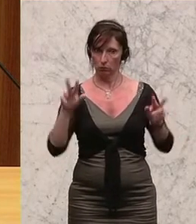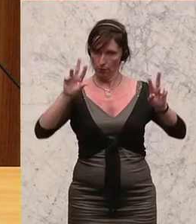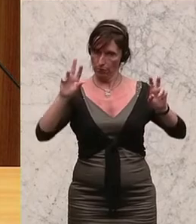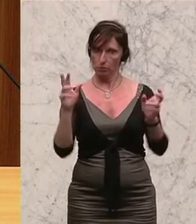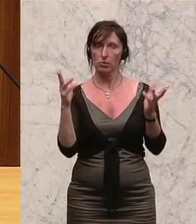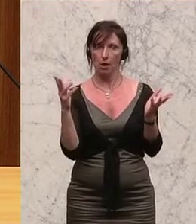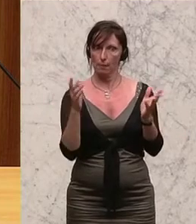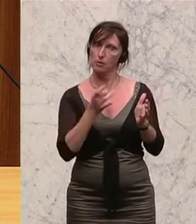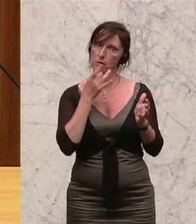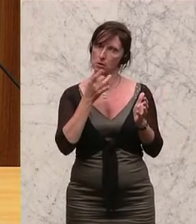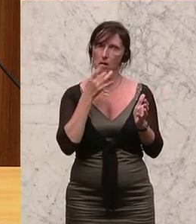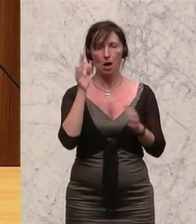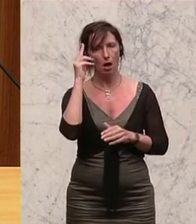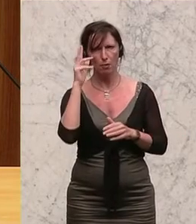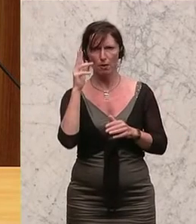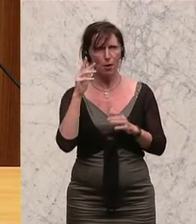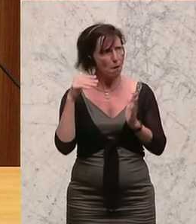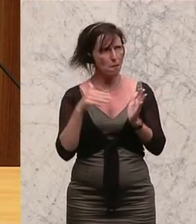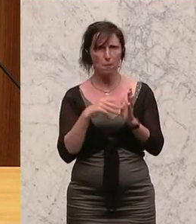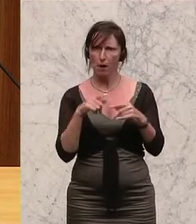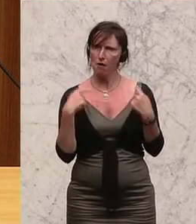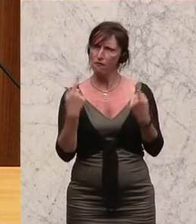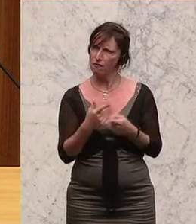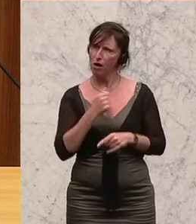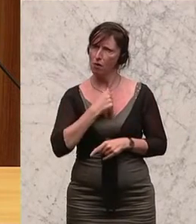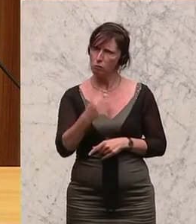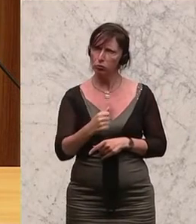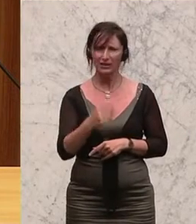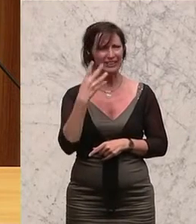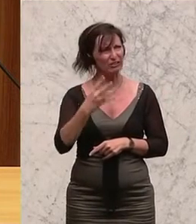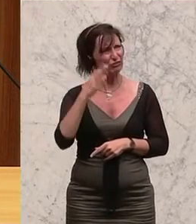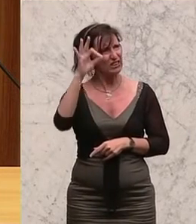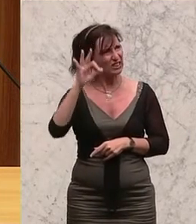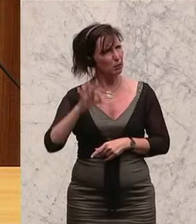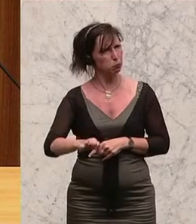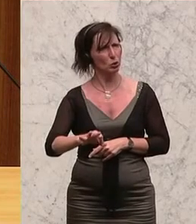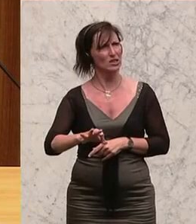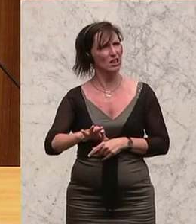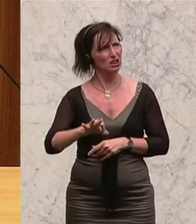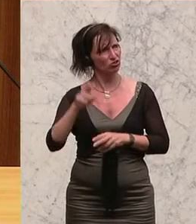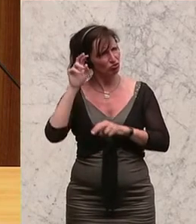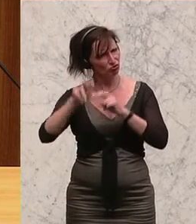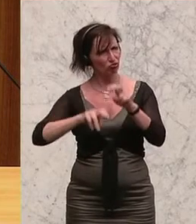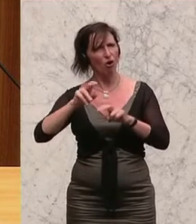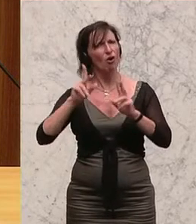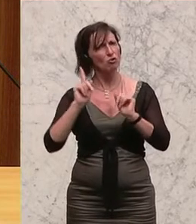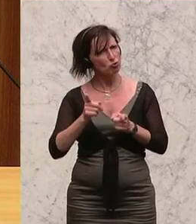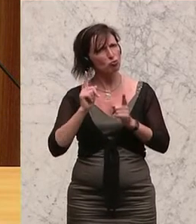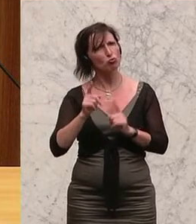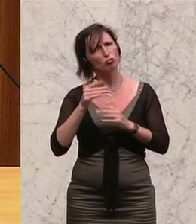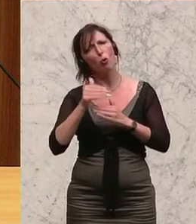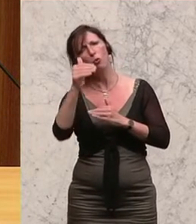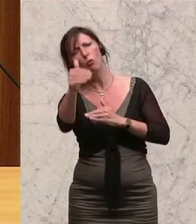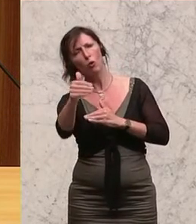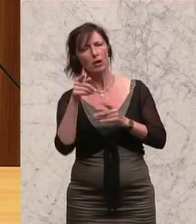entsprechend stellen. Wir müssen den Mut haben, eine Abgabenquote von 40% als Ziel, als strategisches Ziel, mittelfristiges